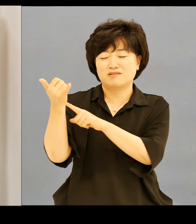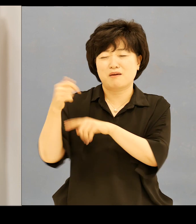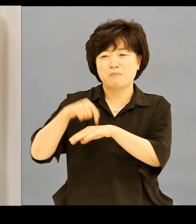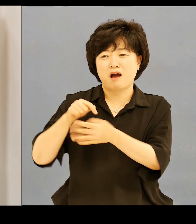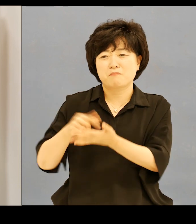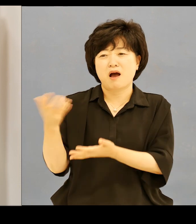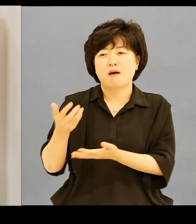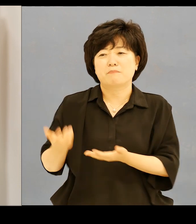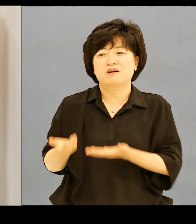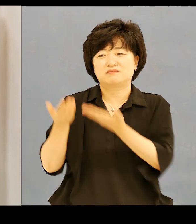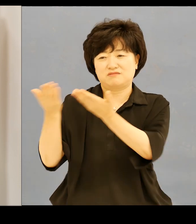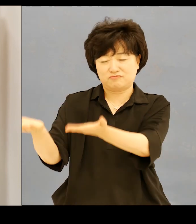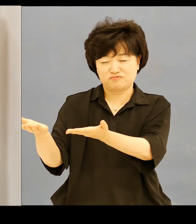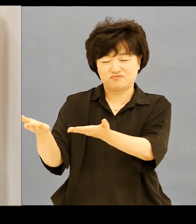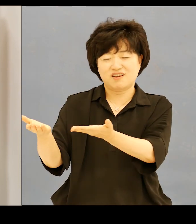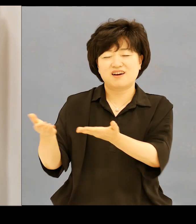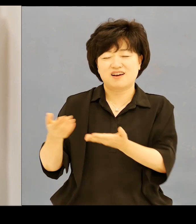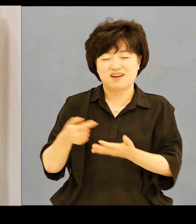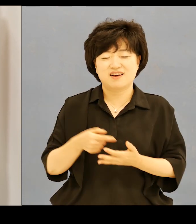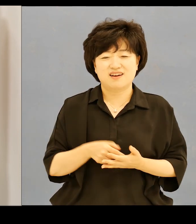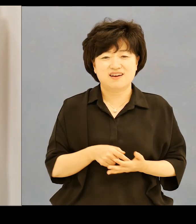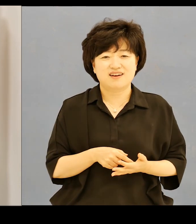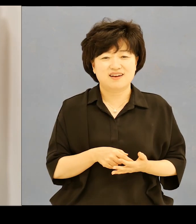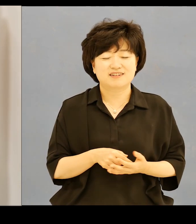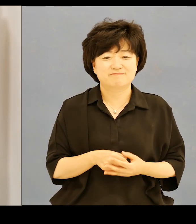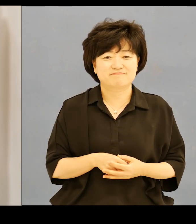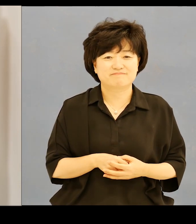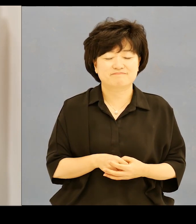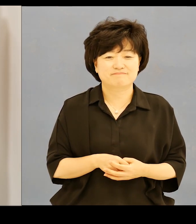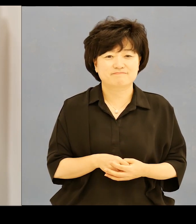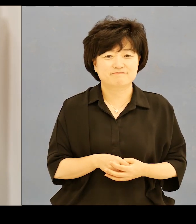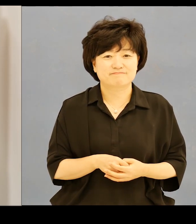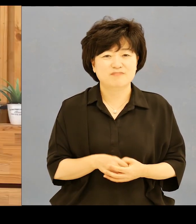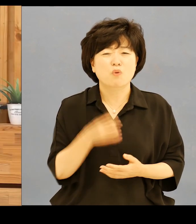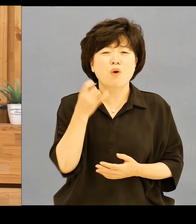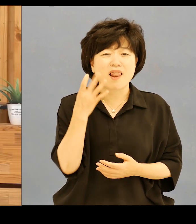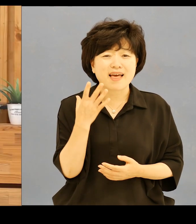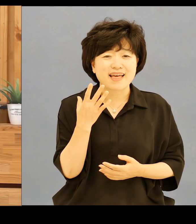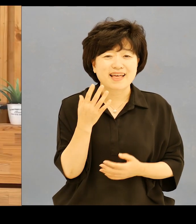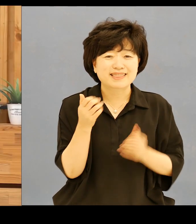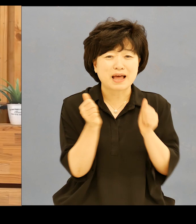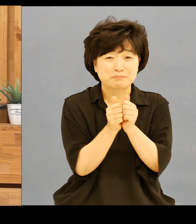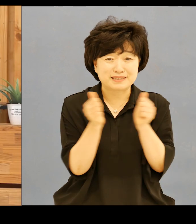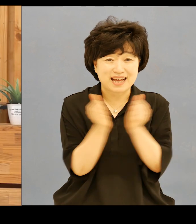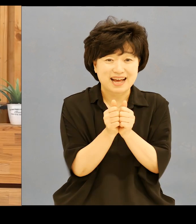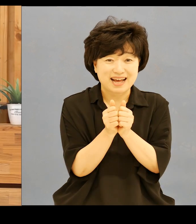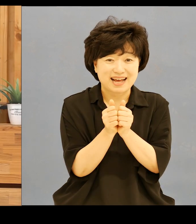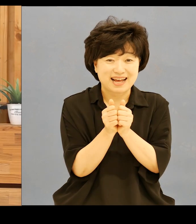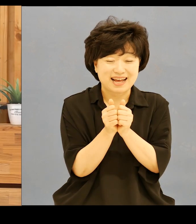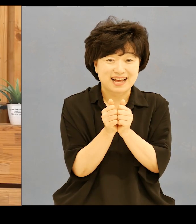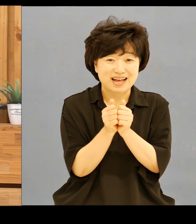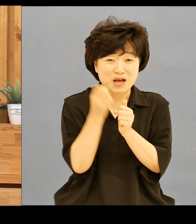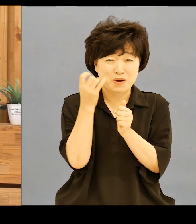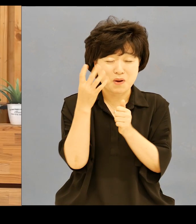불효를 많이 하고 있구나 하는 생각도 들기도 하고 원래 남자들이 여자들보다 훨씬